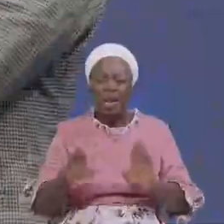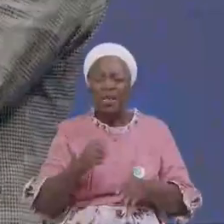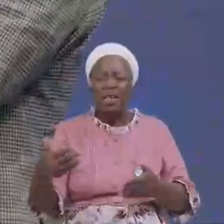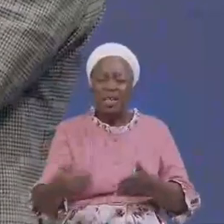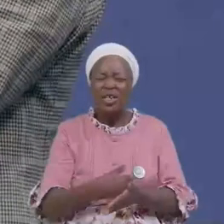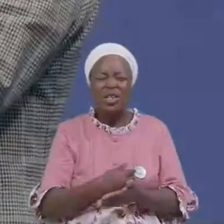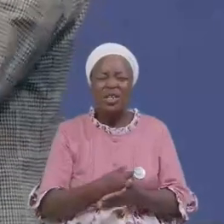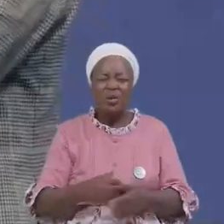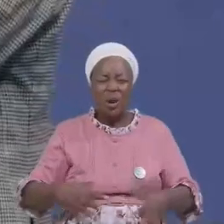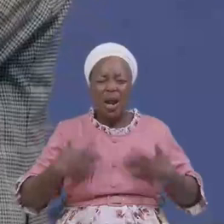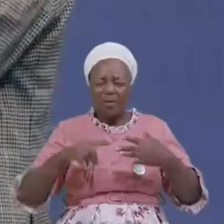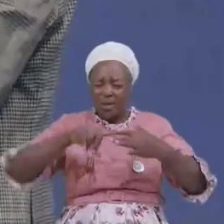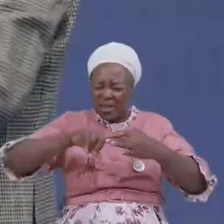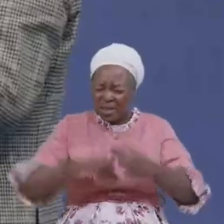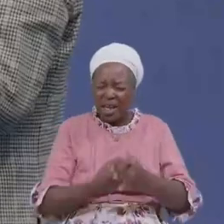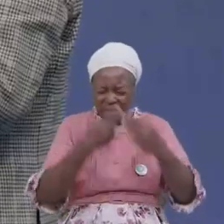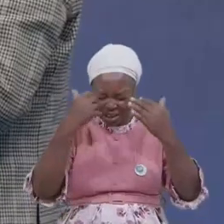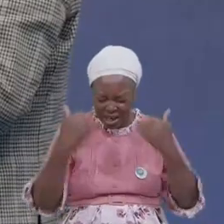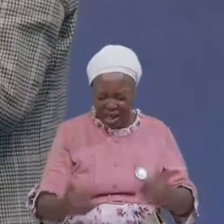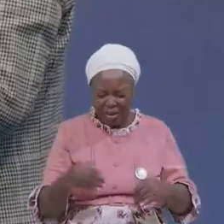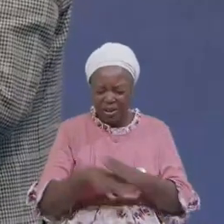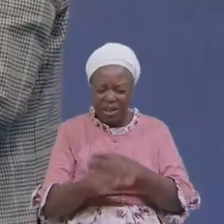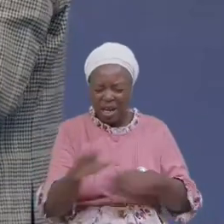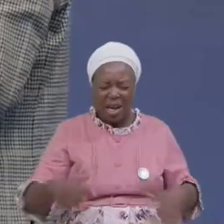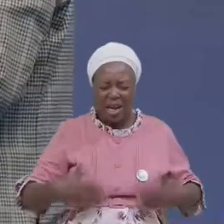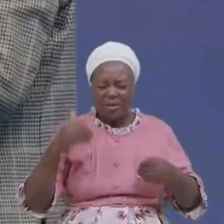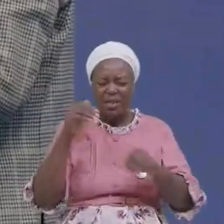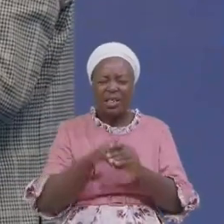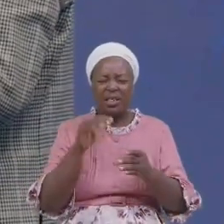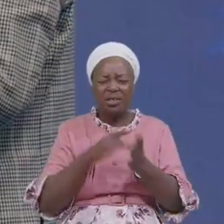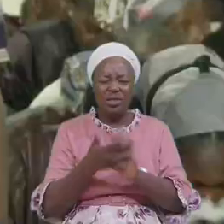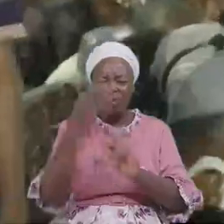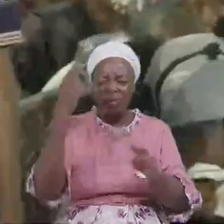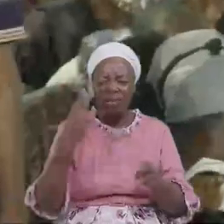commence maintenant même dans leur vie au nom de Jésus.